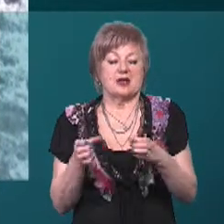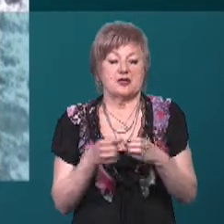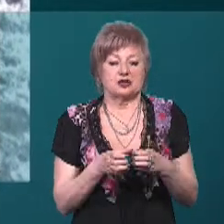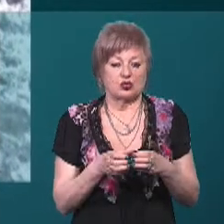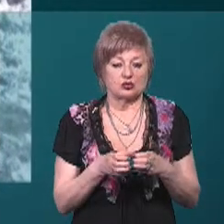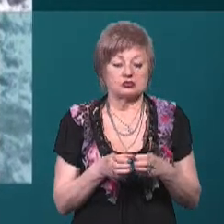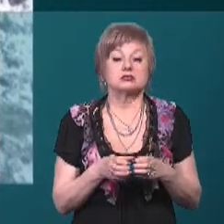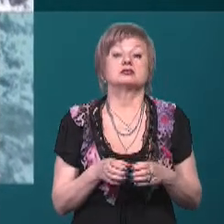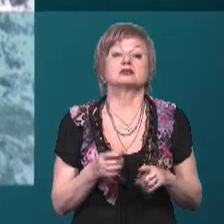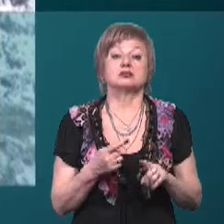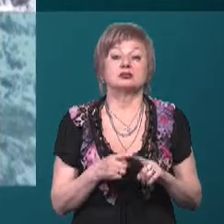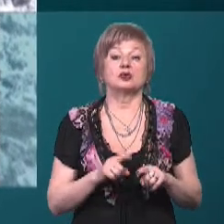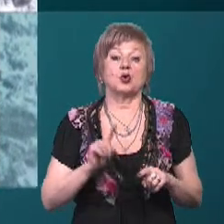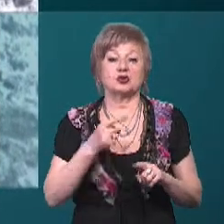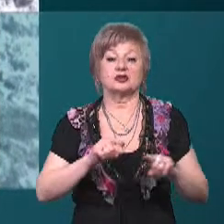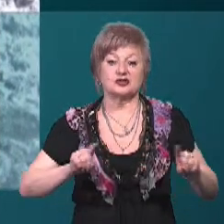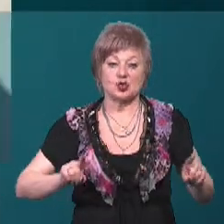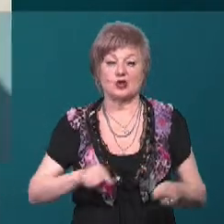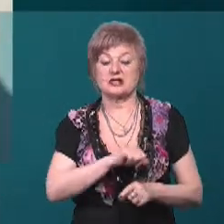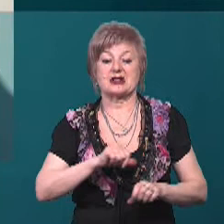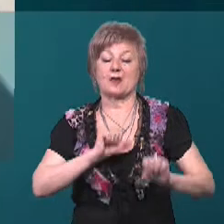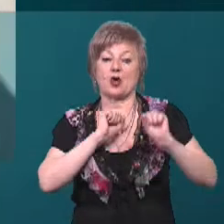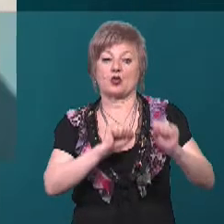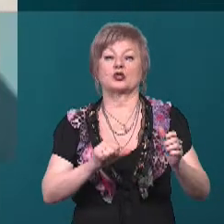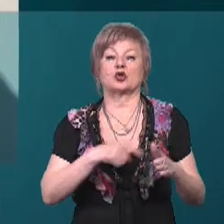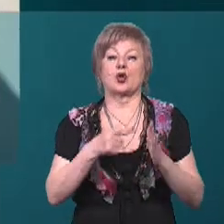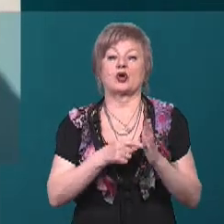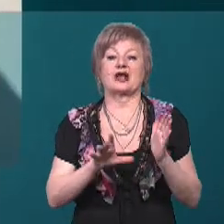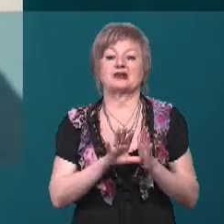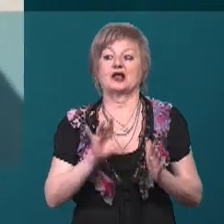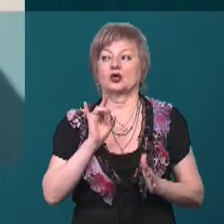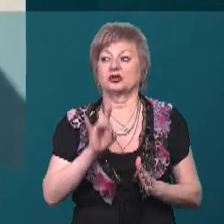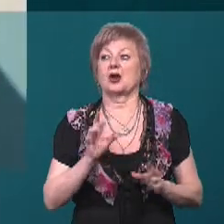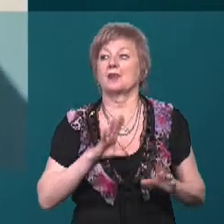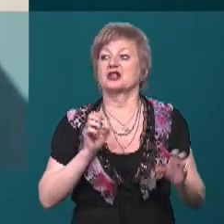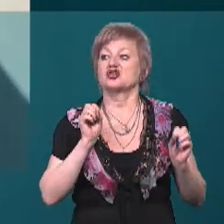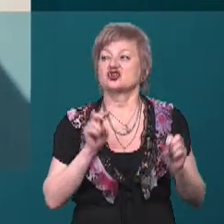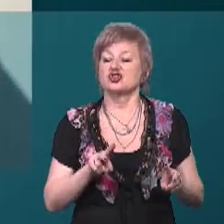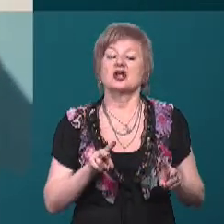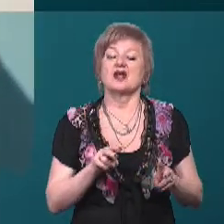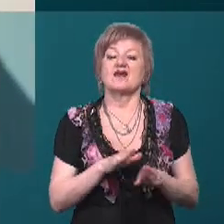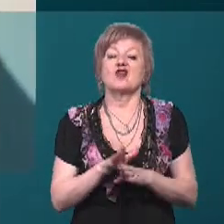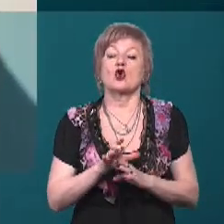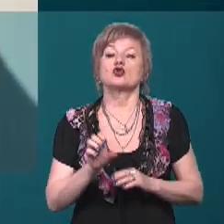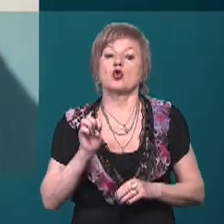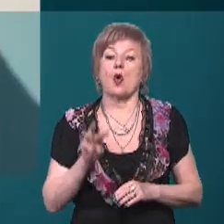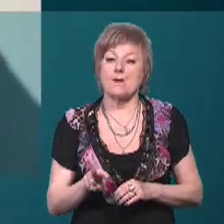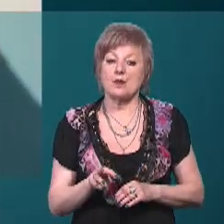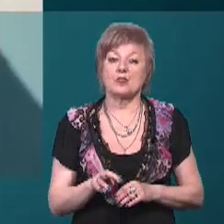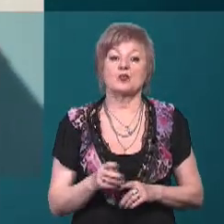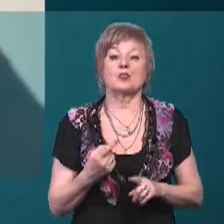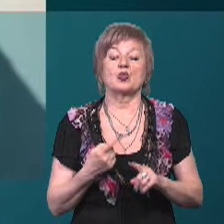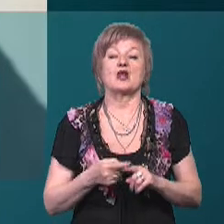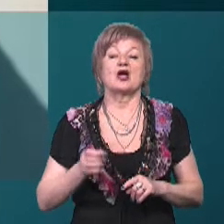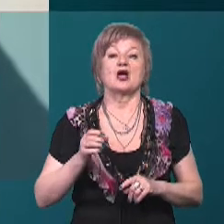територіальної оборони. Один із лідерів організації «Самооборона» Енергодара. Також він був членом Енергодарського міськвиконкому. Чоловіка затримали